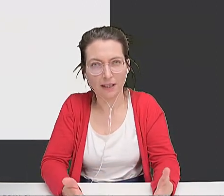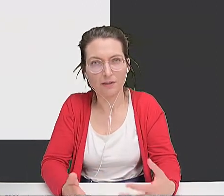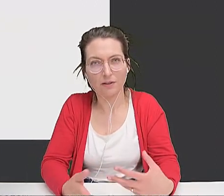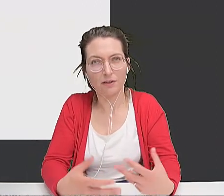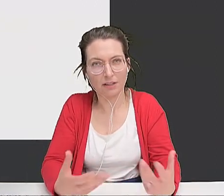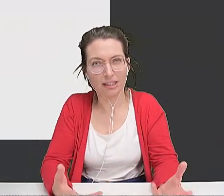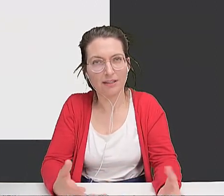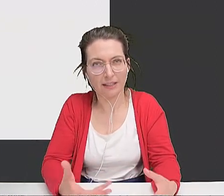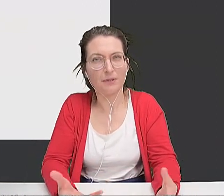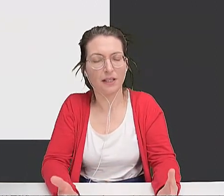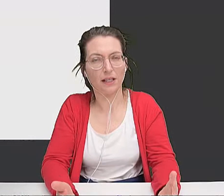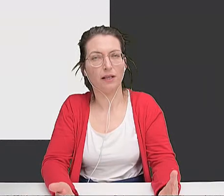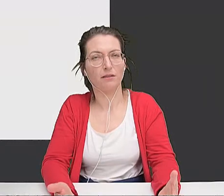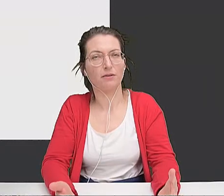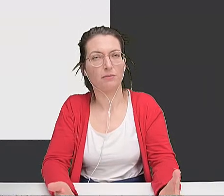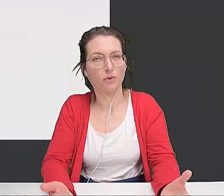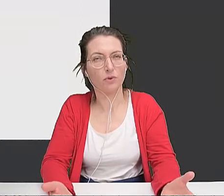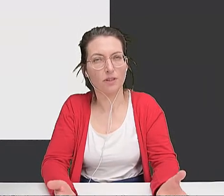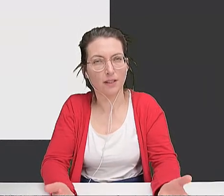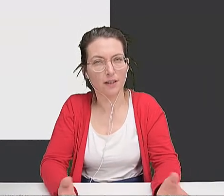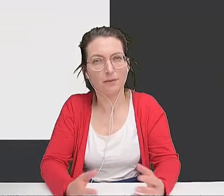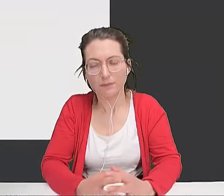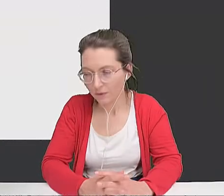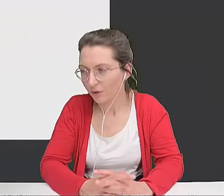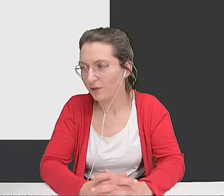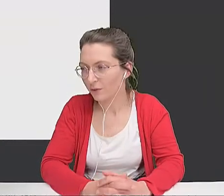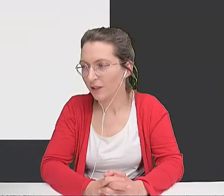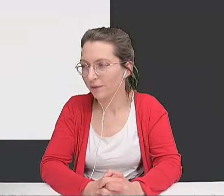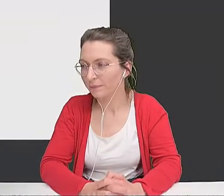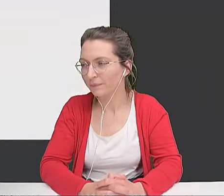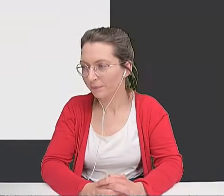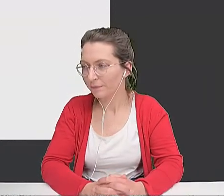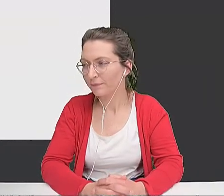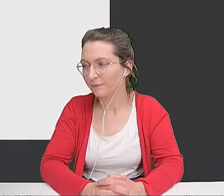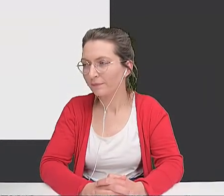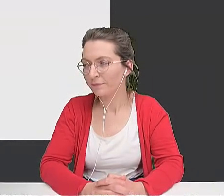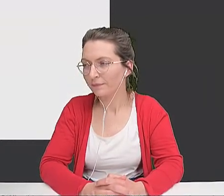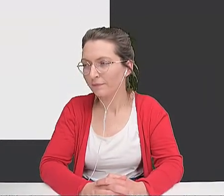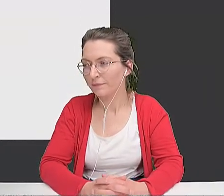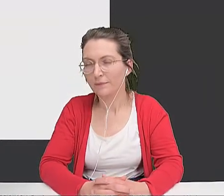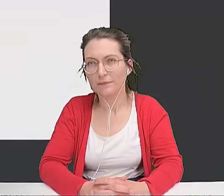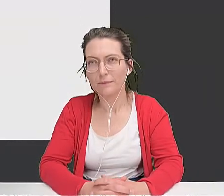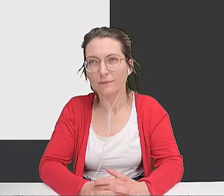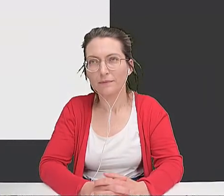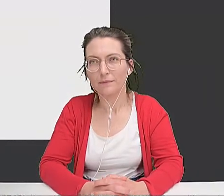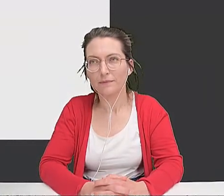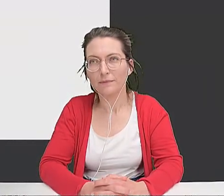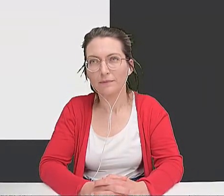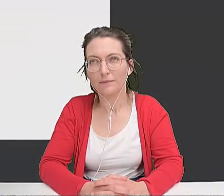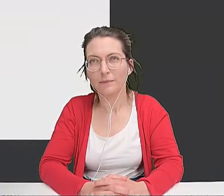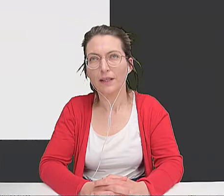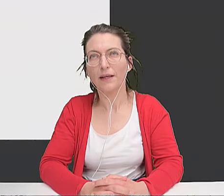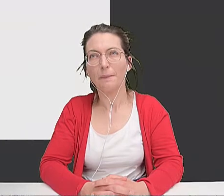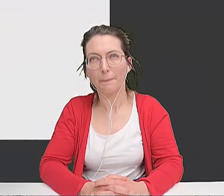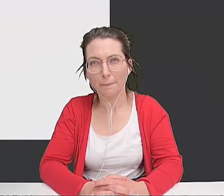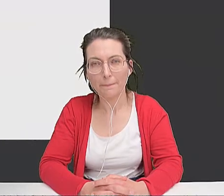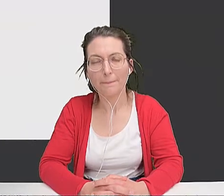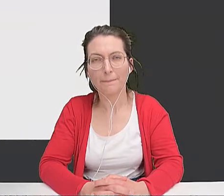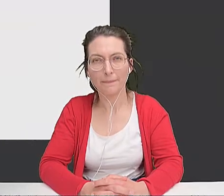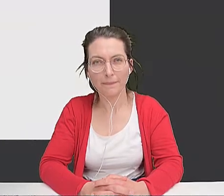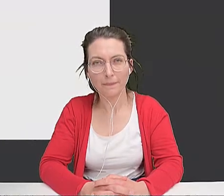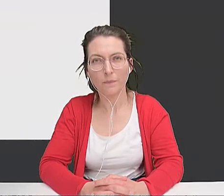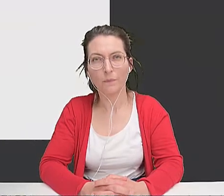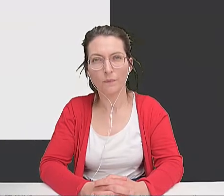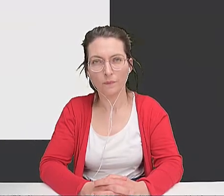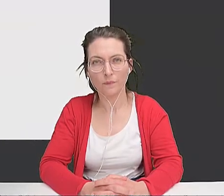was erklären, sondern die sind selbsterklärend. Das sollte so sein, genau. Das ist ja auch im Wettbewerb so. Also es sind originale Wettbewerbsaufgaben aus früheren